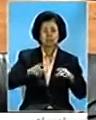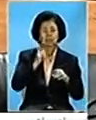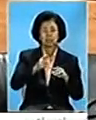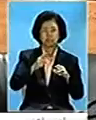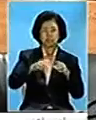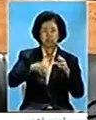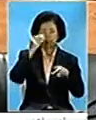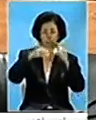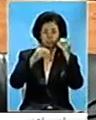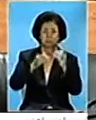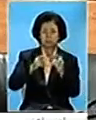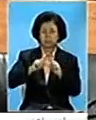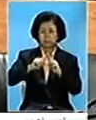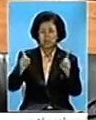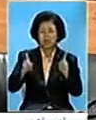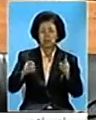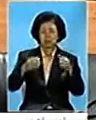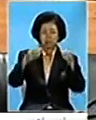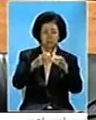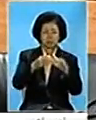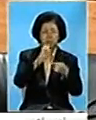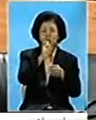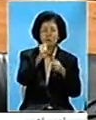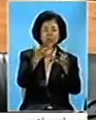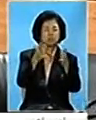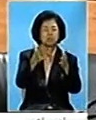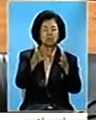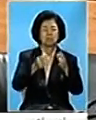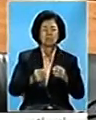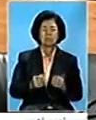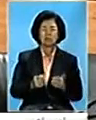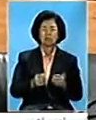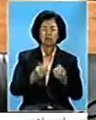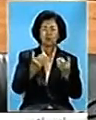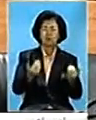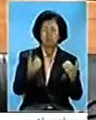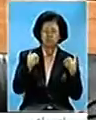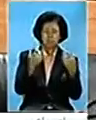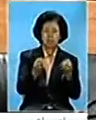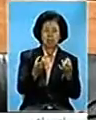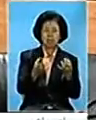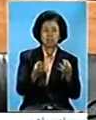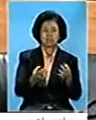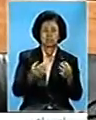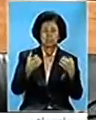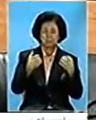เนี่ยมันไม่มีหน่วยงานไหนมาตรวจสอบสื่อแล้ววันนี้เกิดอะไรขึ้นครับ